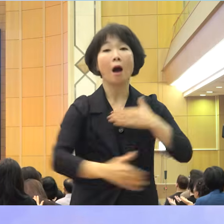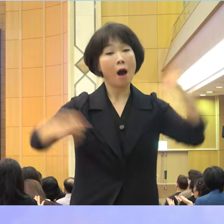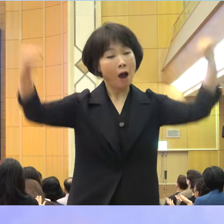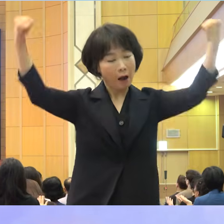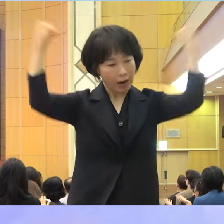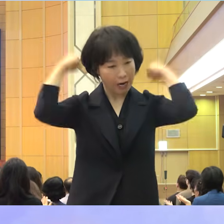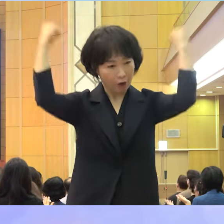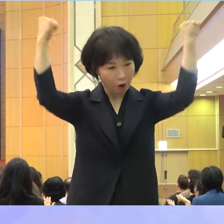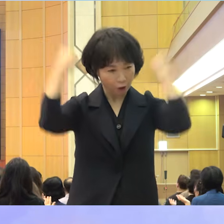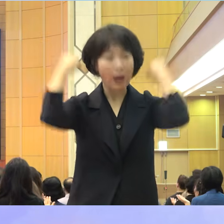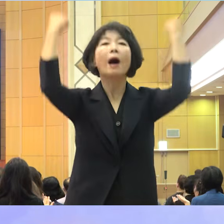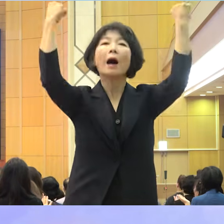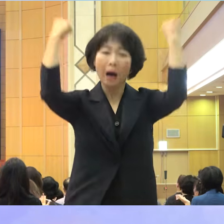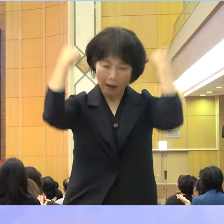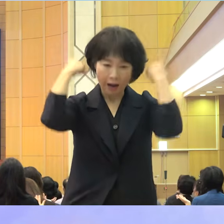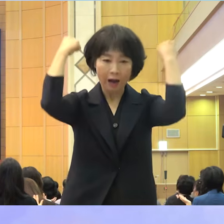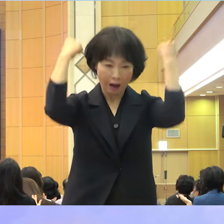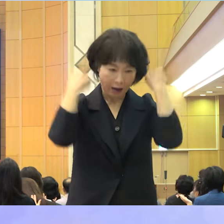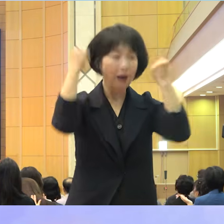주시니